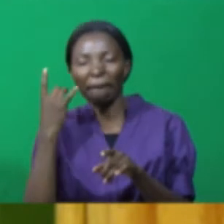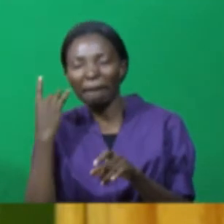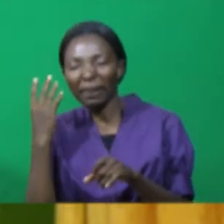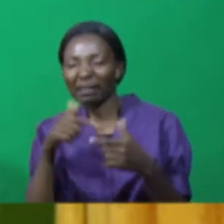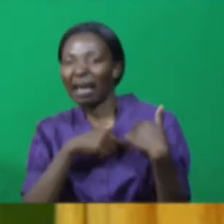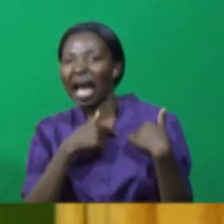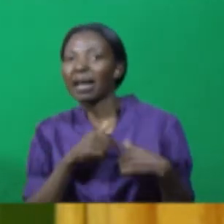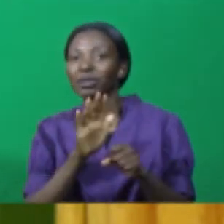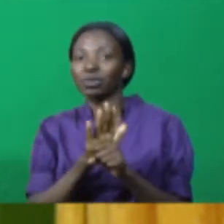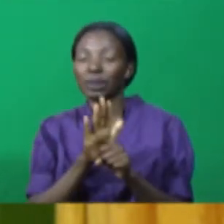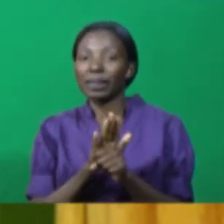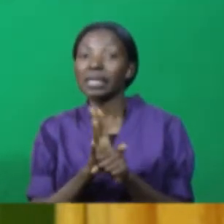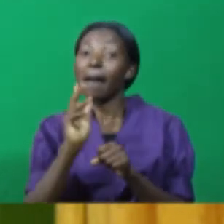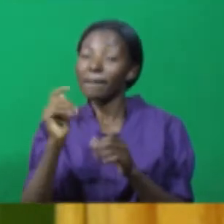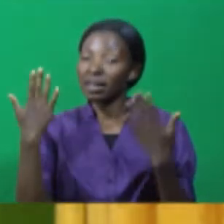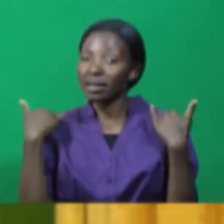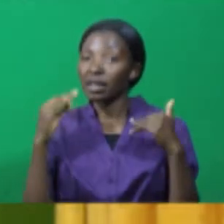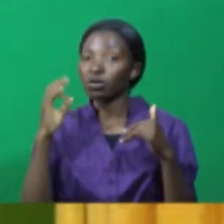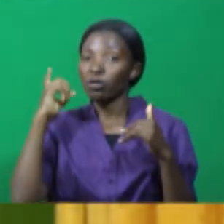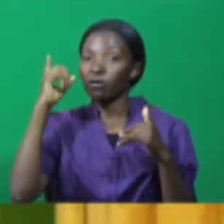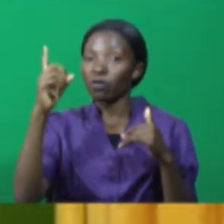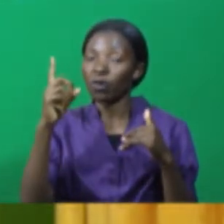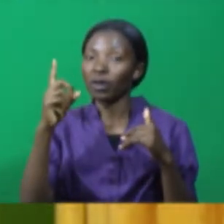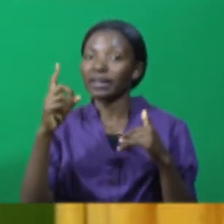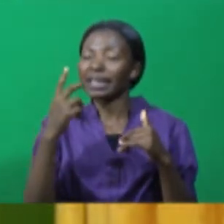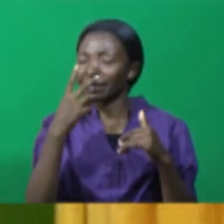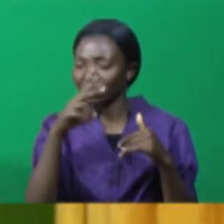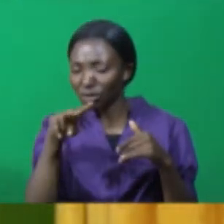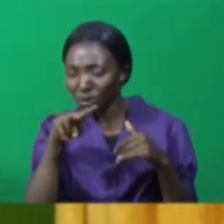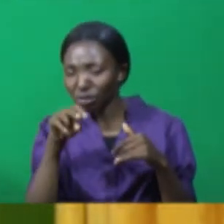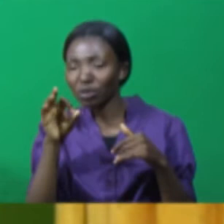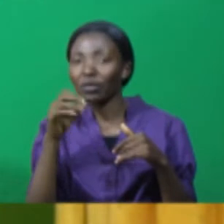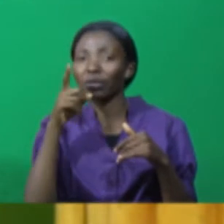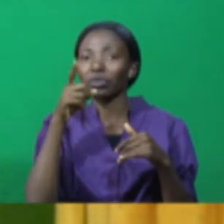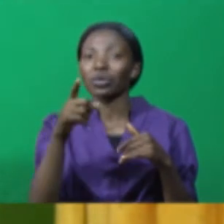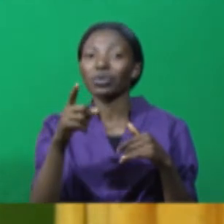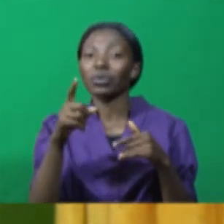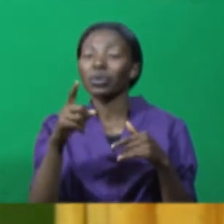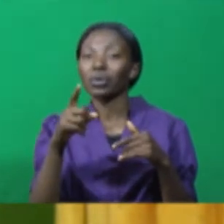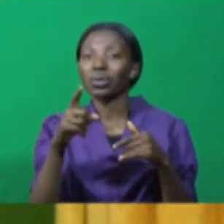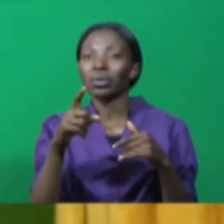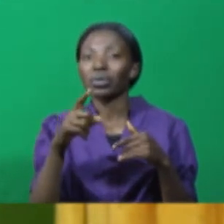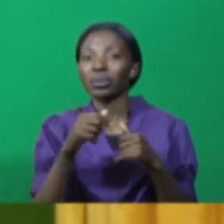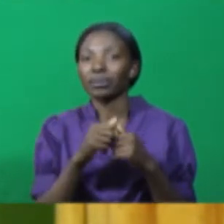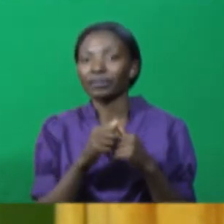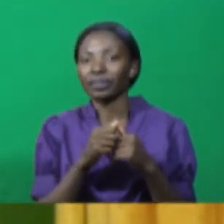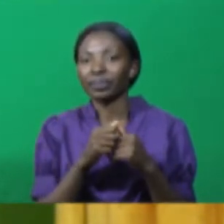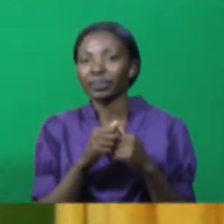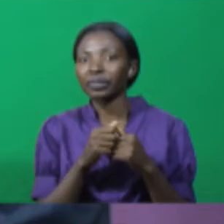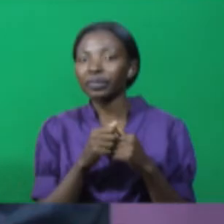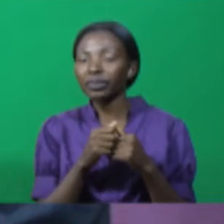yavo. Ngirozi dzaMwari dzinotarisa vanhu vakadaro nekuvacherechedza.